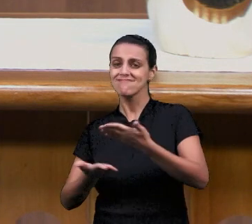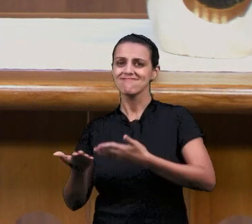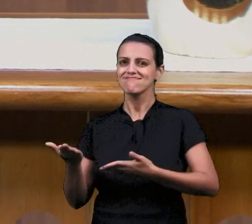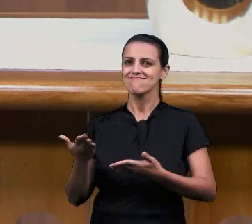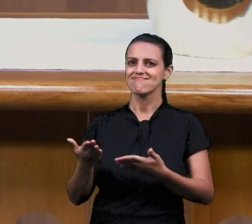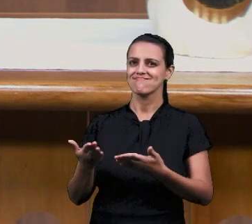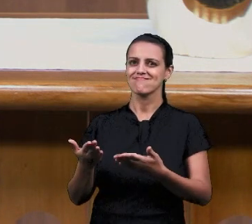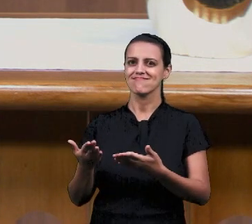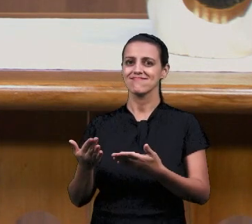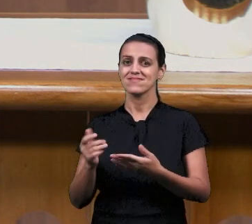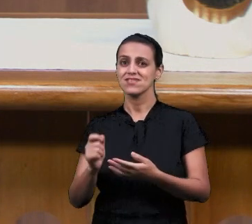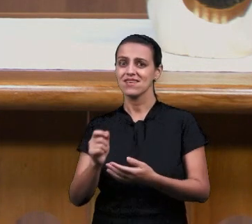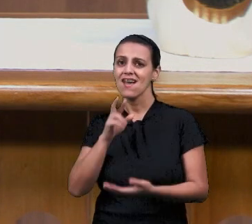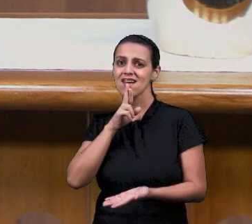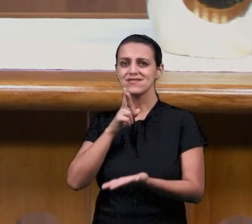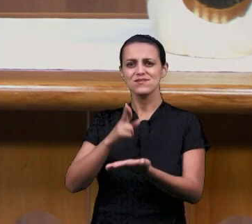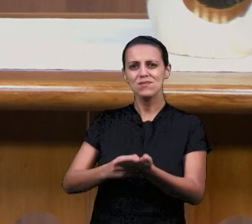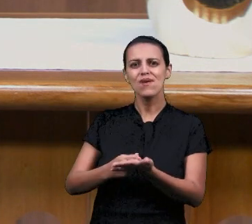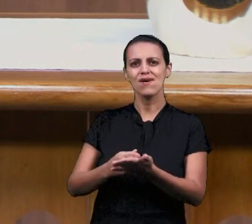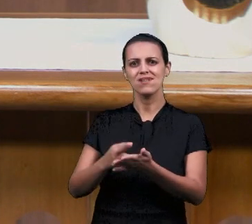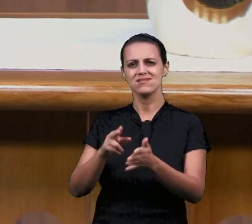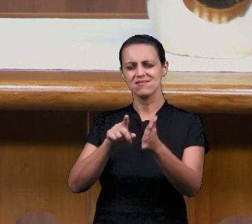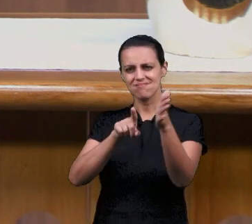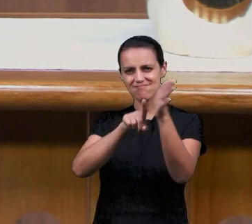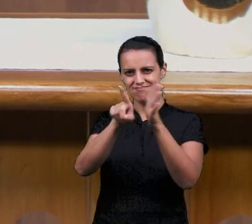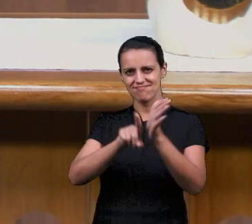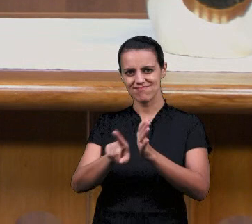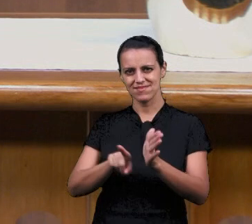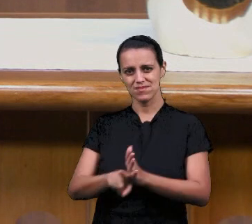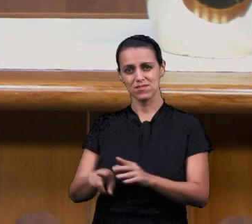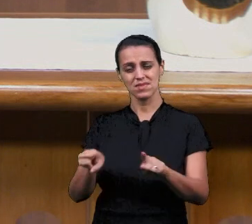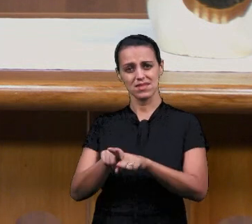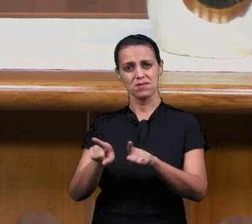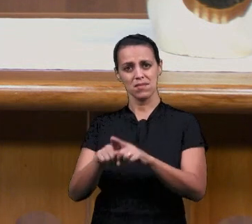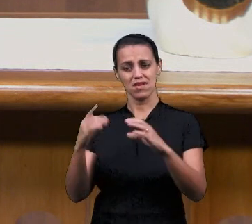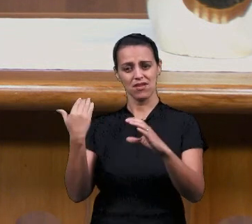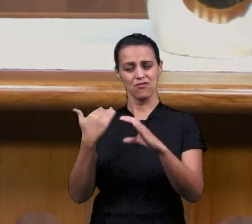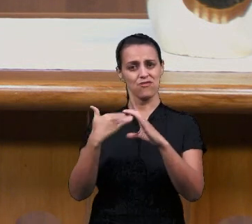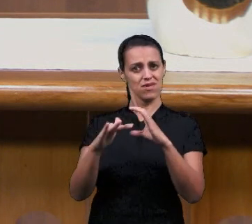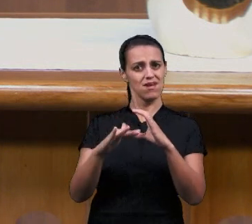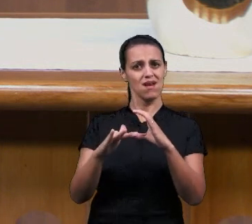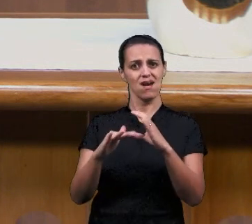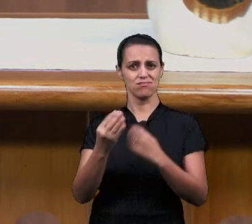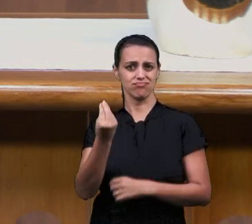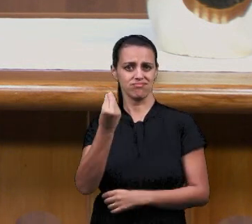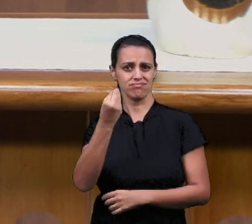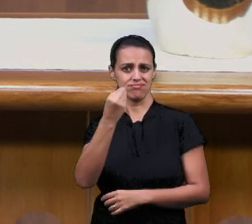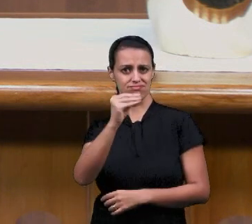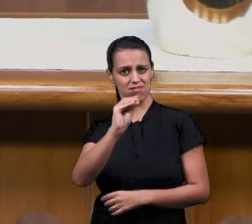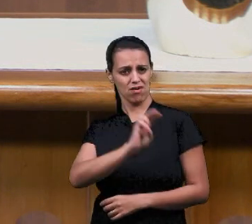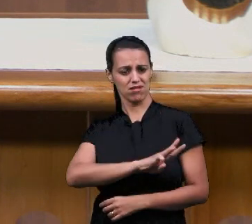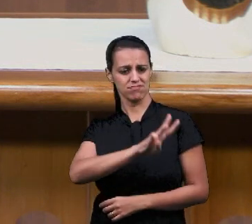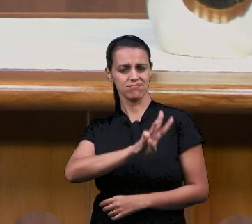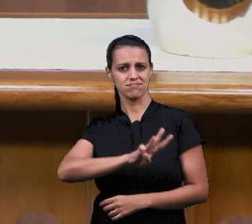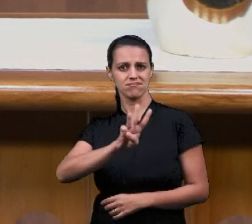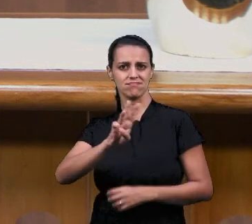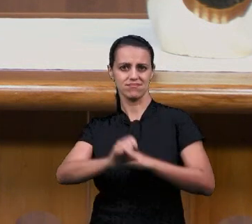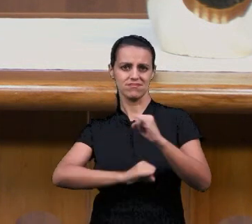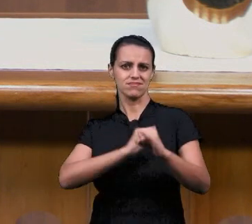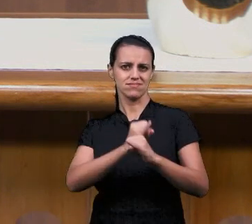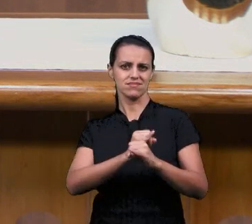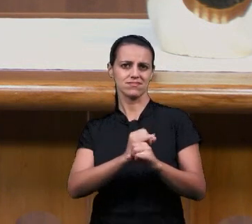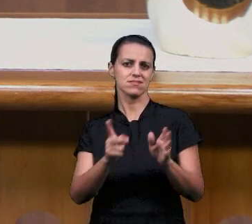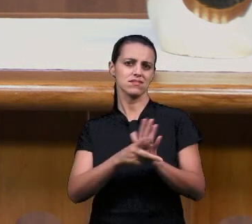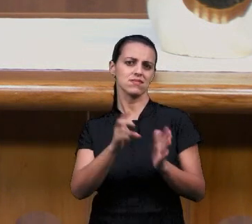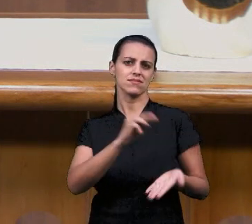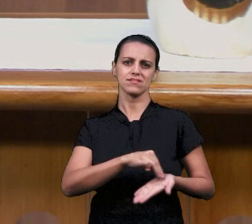pour travailler dans le sens de répondre à ces questions et nous envoyer les participations dans le portail de l'Église chrétienne